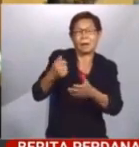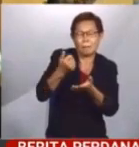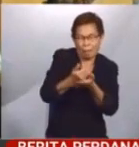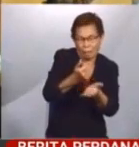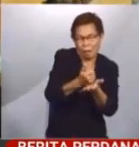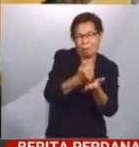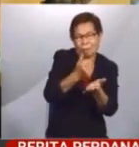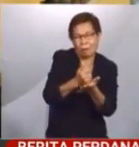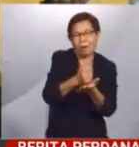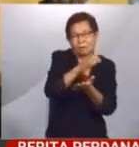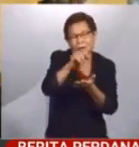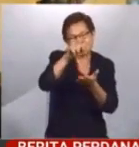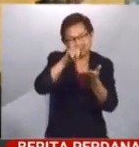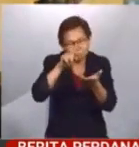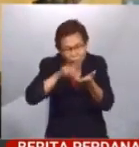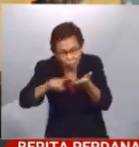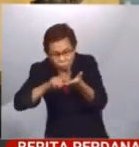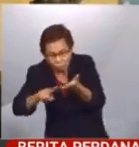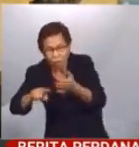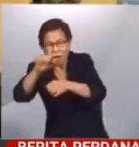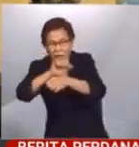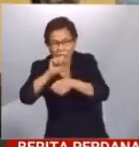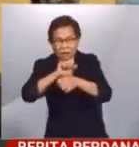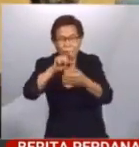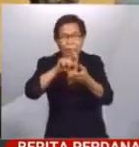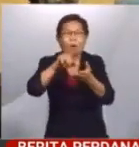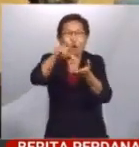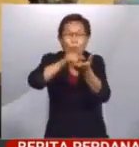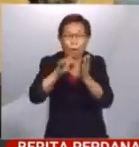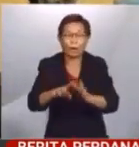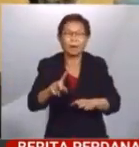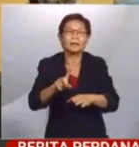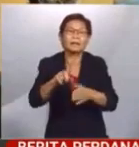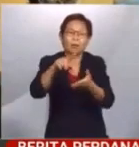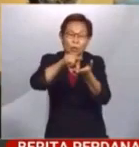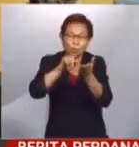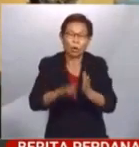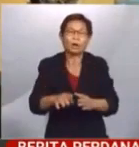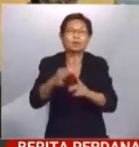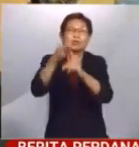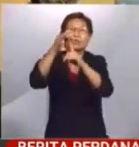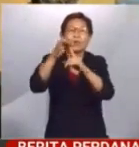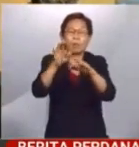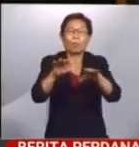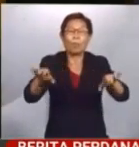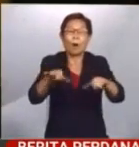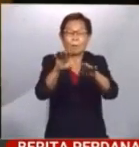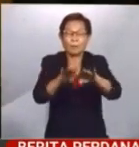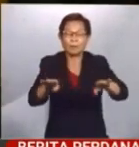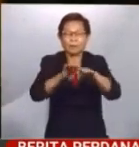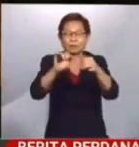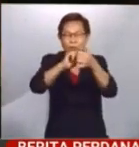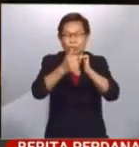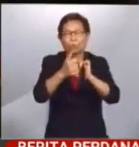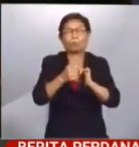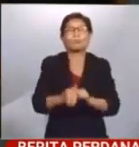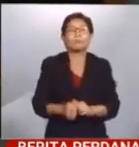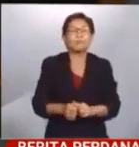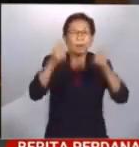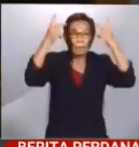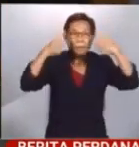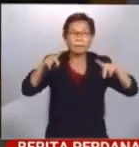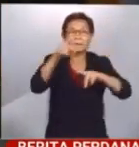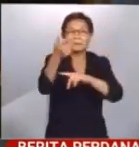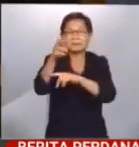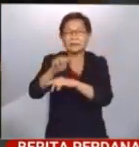membantu ataupun memantau tugas-tugas wartawan di lapangan, terutama membuat liputan berita sukan khususnya. Sementara itu,